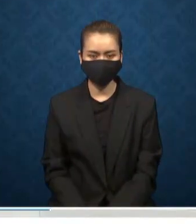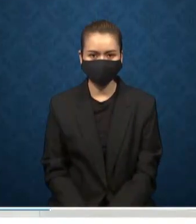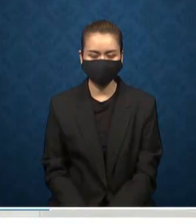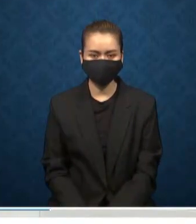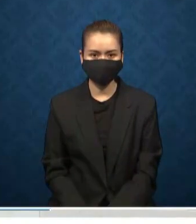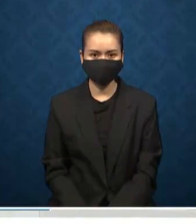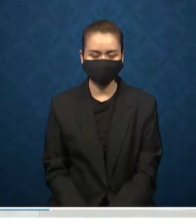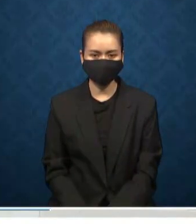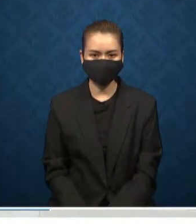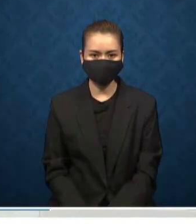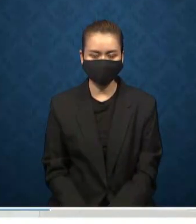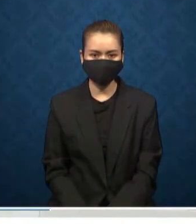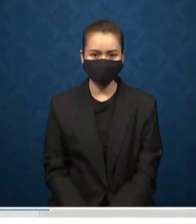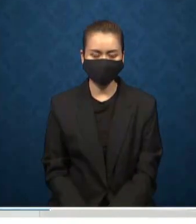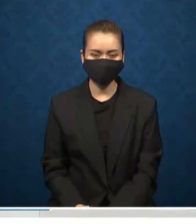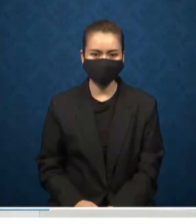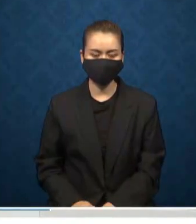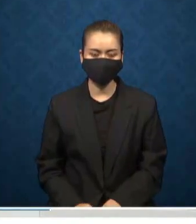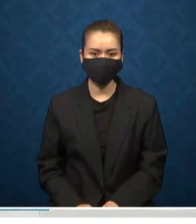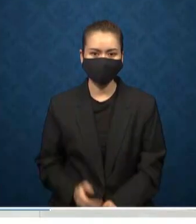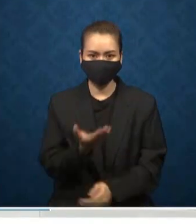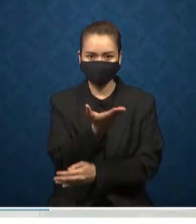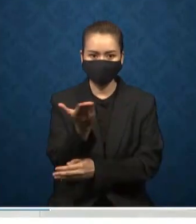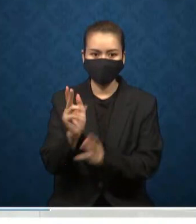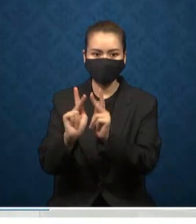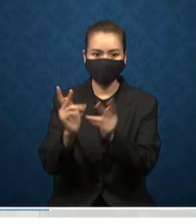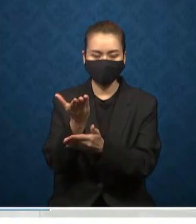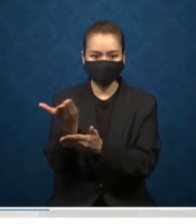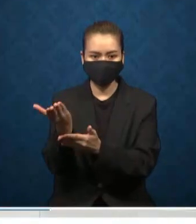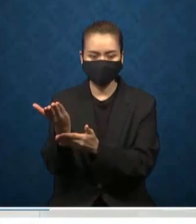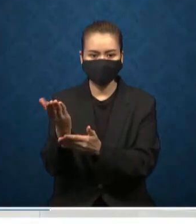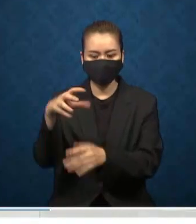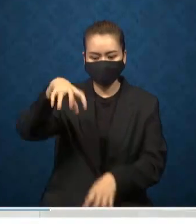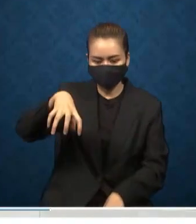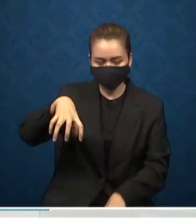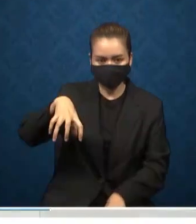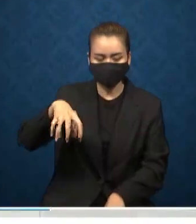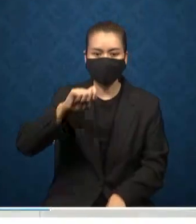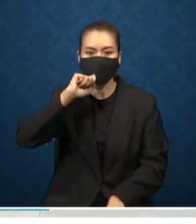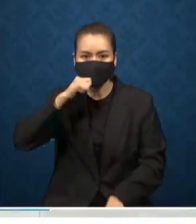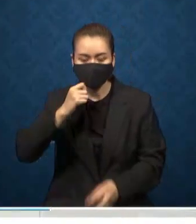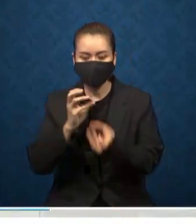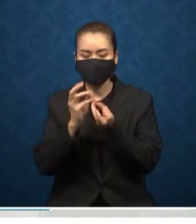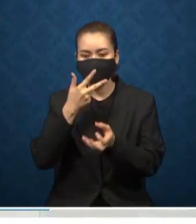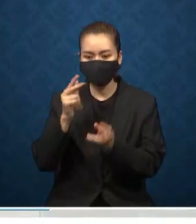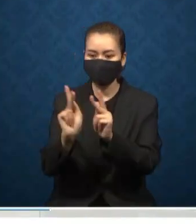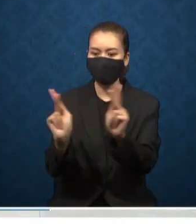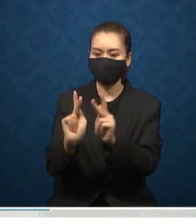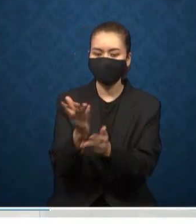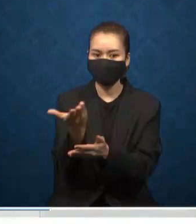านวุฒิสภาผมขออนุญาตให้ผู้แทนจากสำนักงานอ้อยน้ำตาลทรายสำนักงานกฤษฎีกาดร.วิโรจน์ นรนองกรรมาธิการช่วย